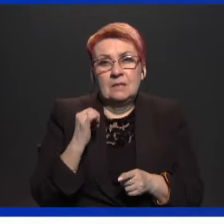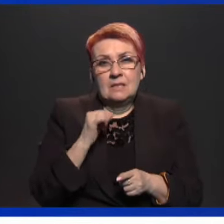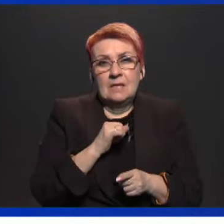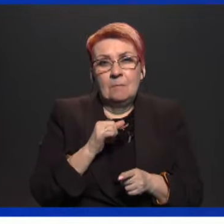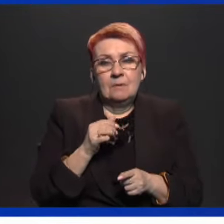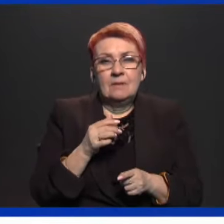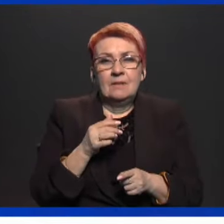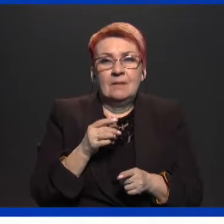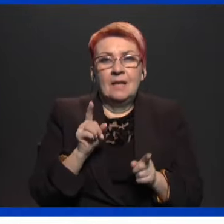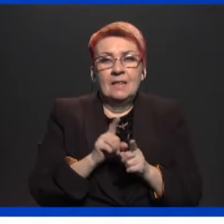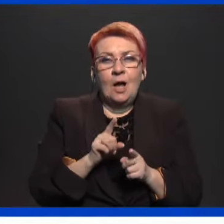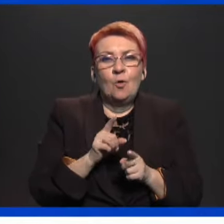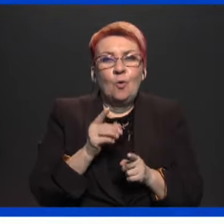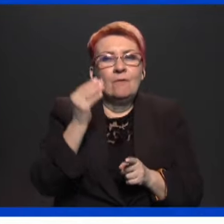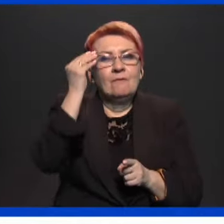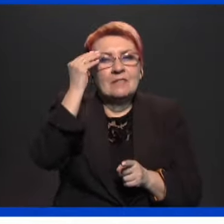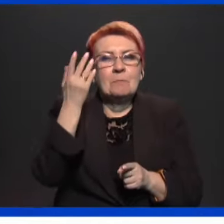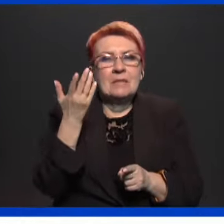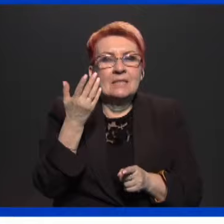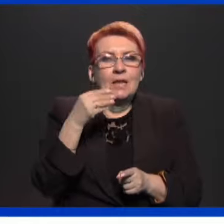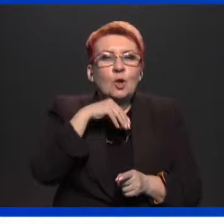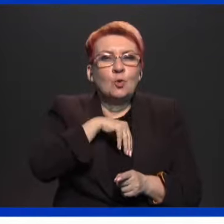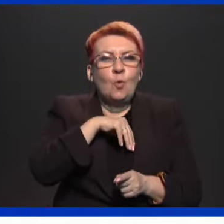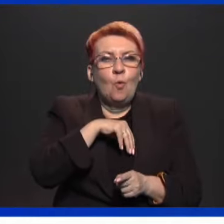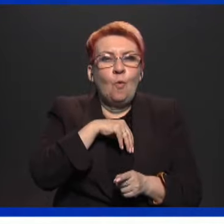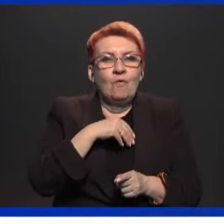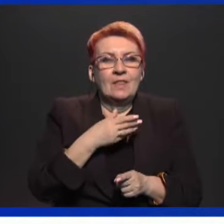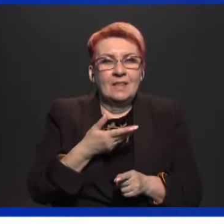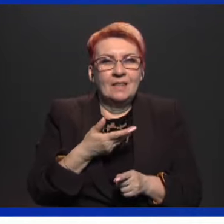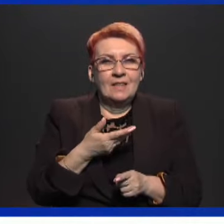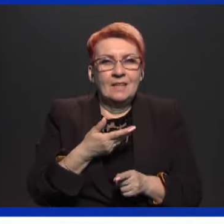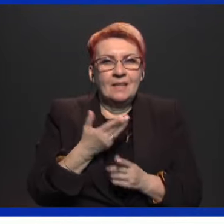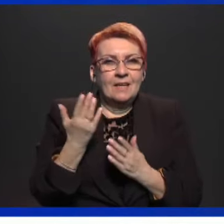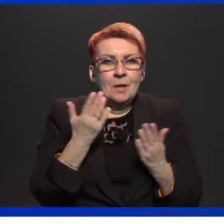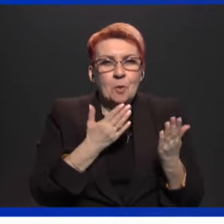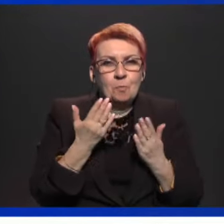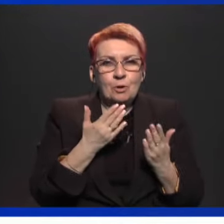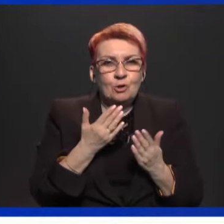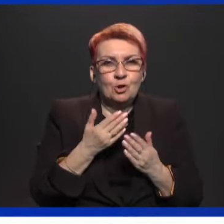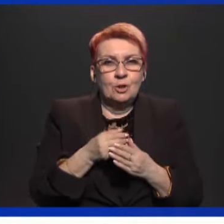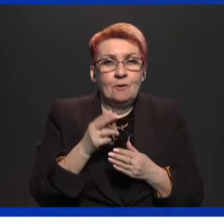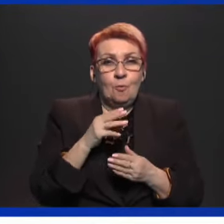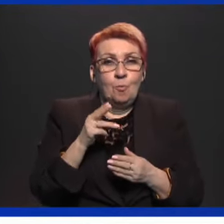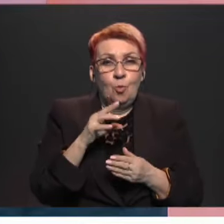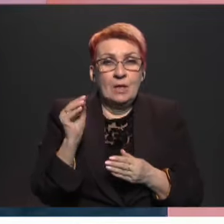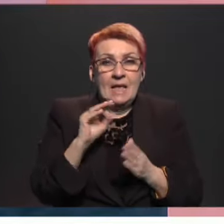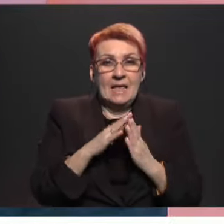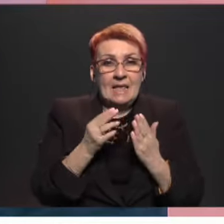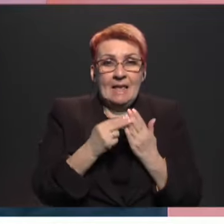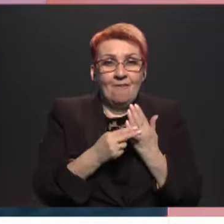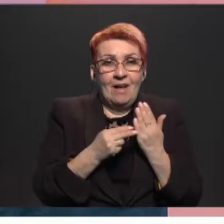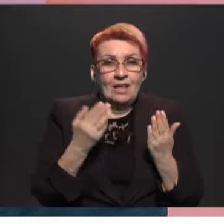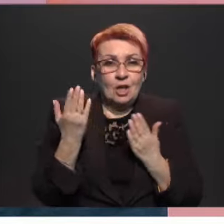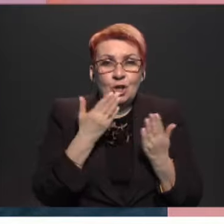такой духовной пищей, то есть чтением Евангелия. Несмотря на то, что Великим Постом, в общем-то, на буднях мы Евангелие это и не читаем,